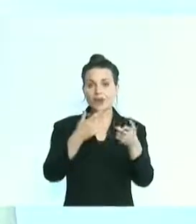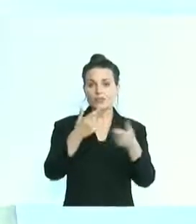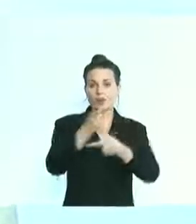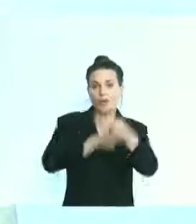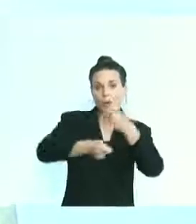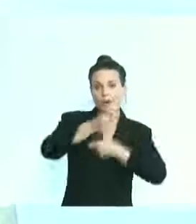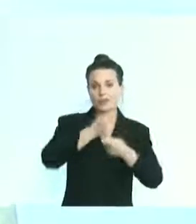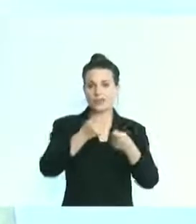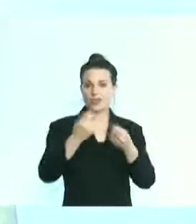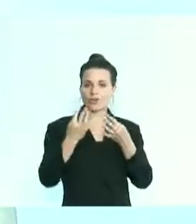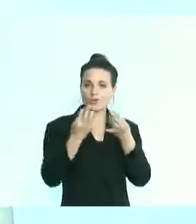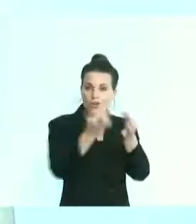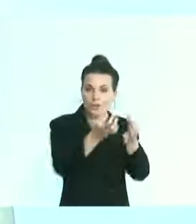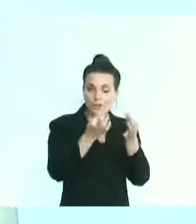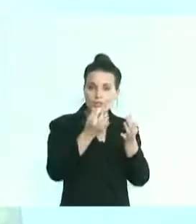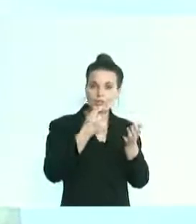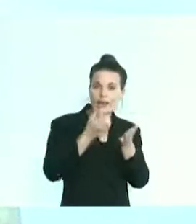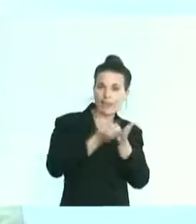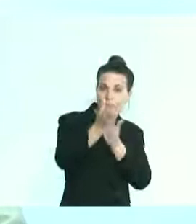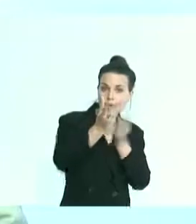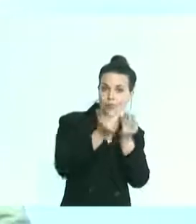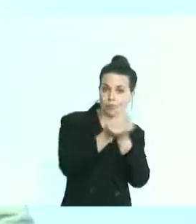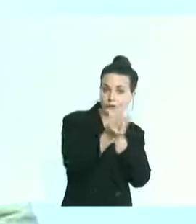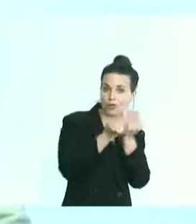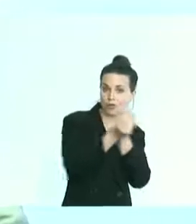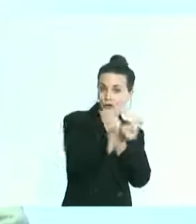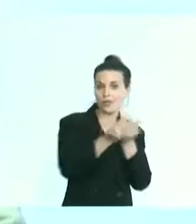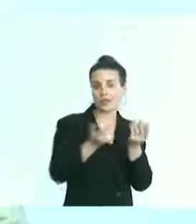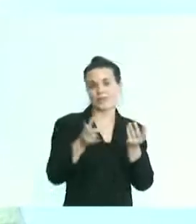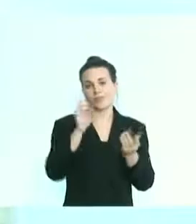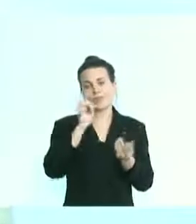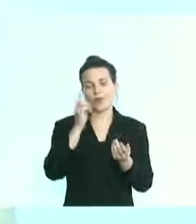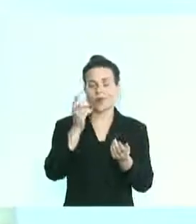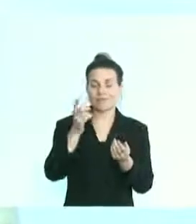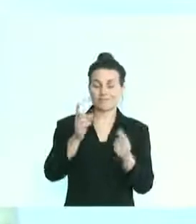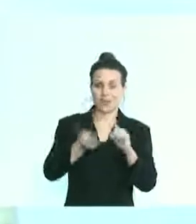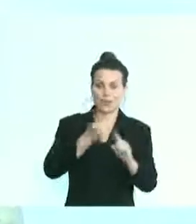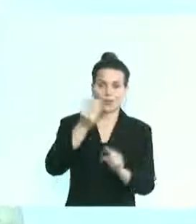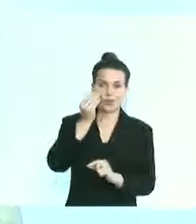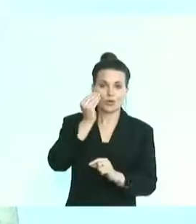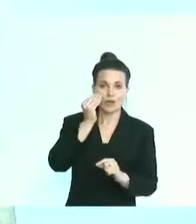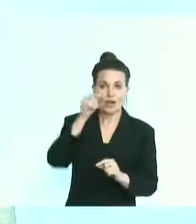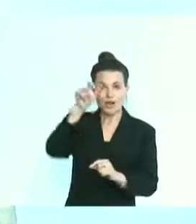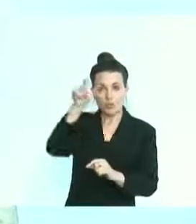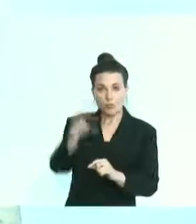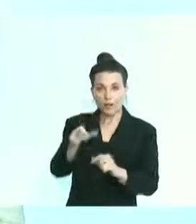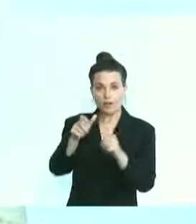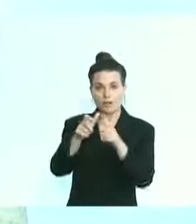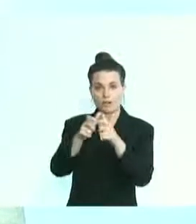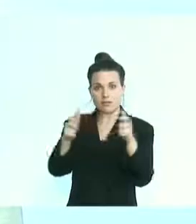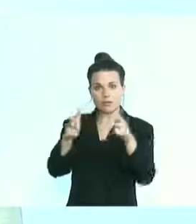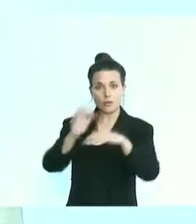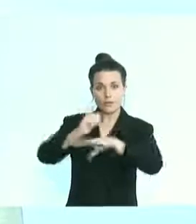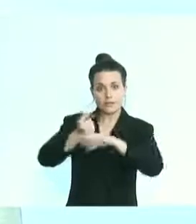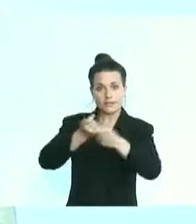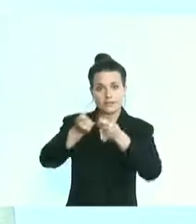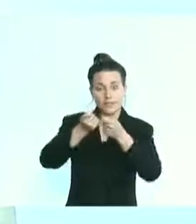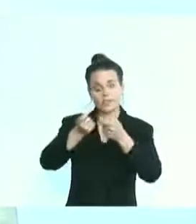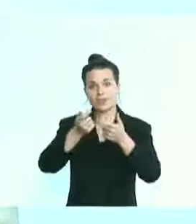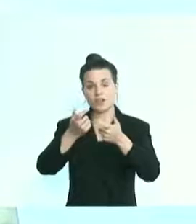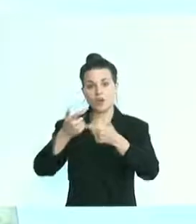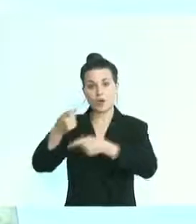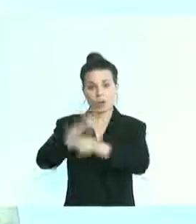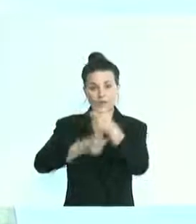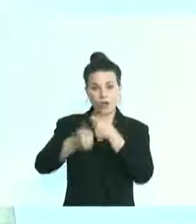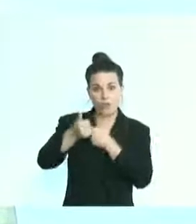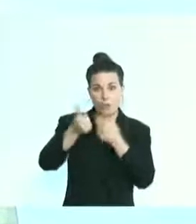apporter des informations, éventuellement, en fait, parce qu'en fait, il faut savoir que les commerçants, en fait, ils ont la volonté de rendre accessible, en fait, leur commerce, mais